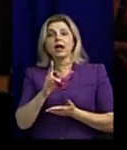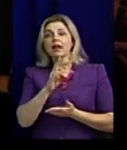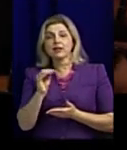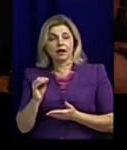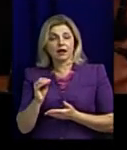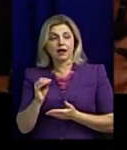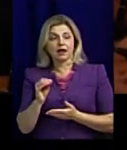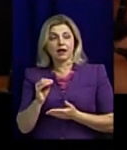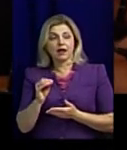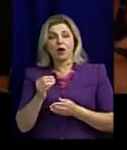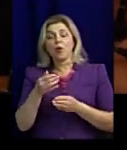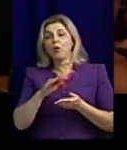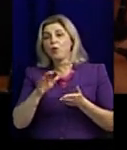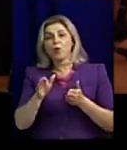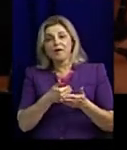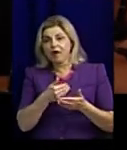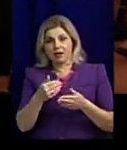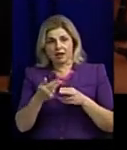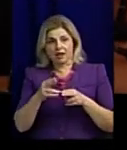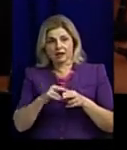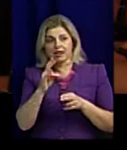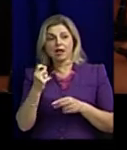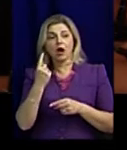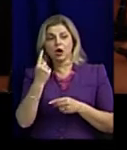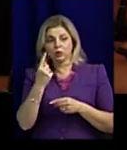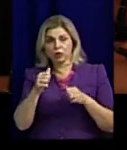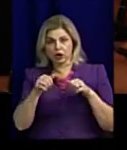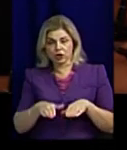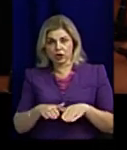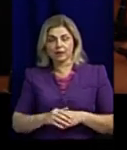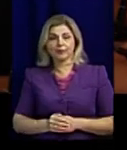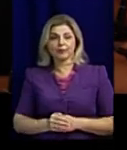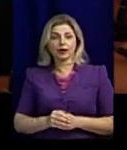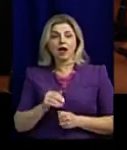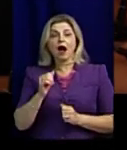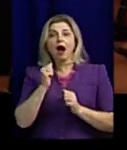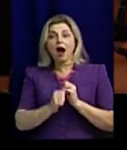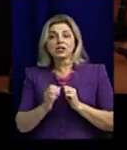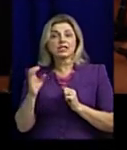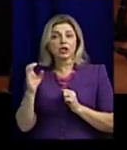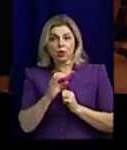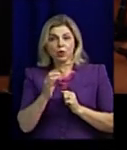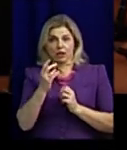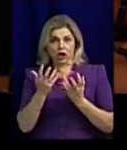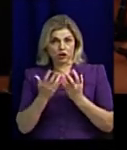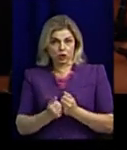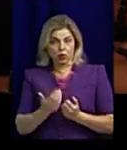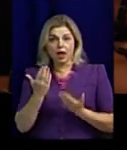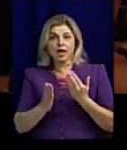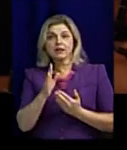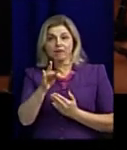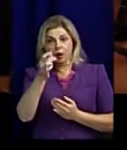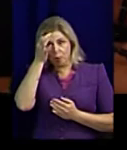жодного з цих рішень. Олександр Федорович, тут не то, що день, кожна секунда на счету. Якщо ви пам'ятаєте,